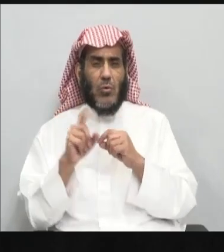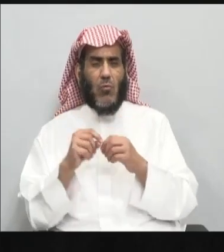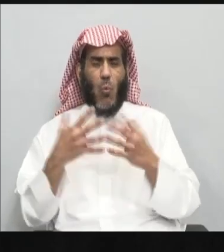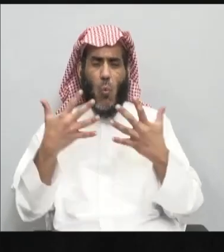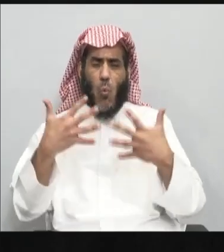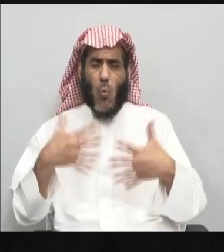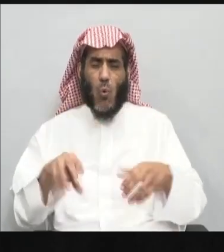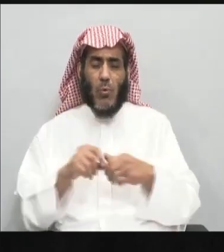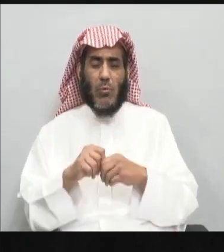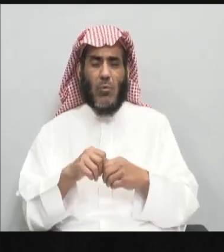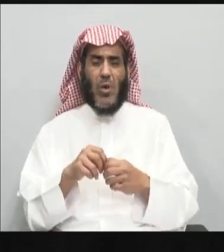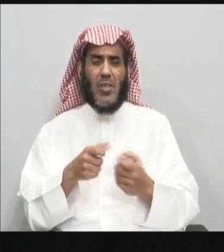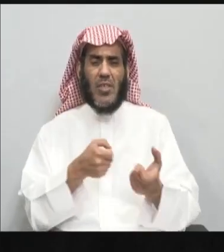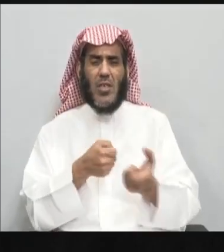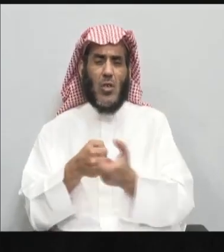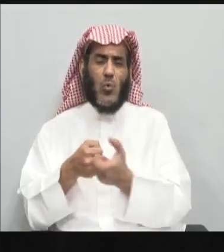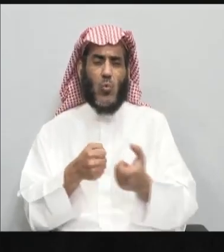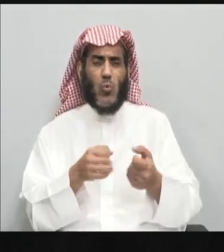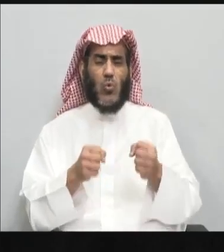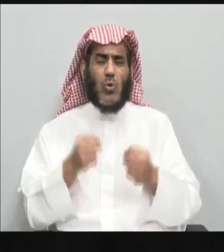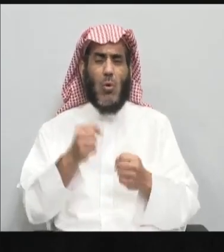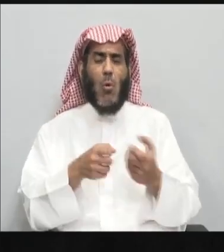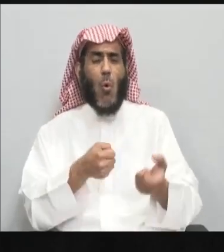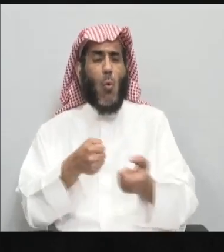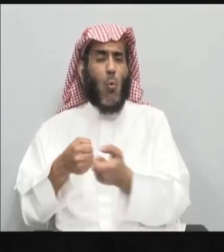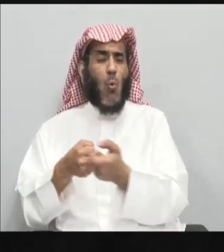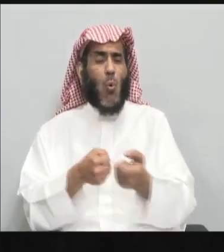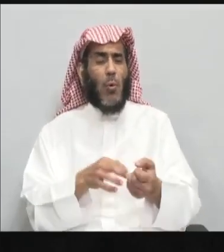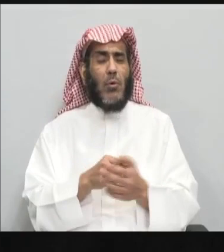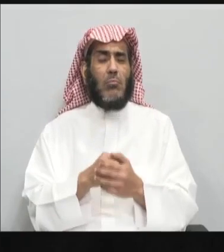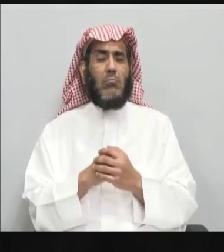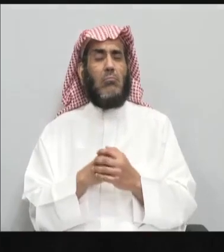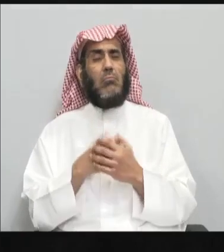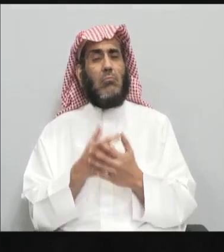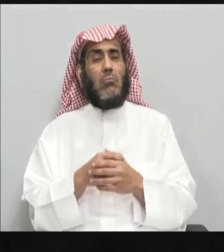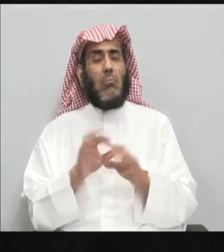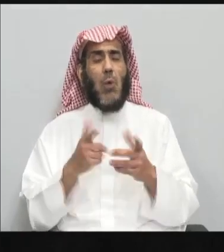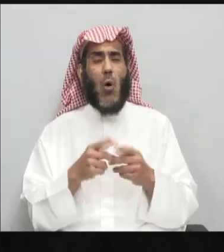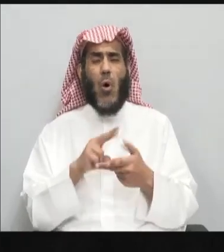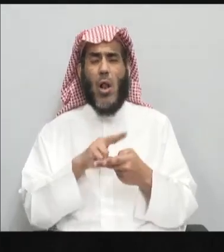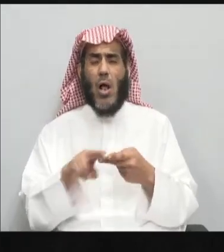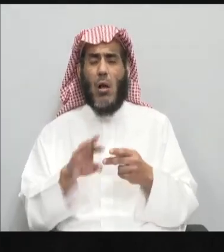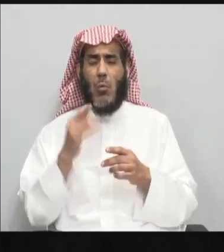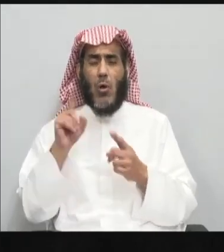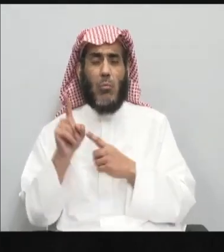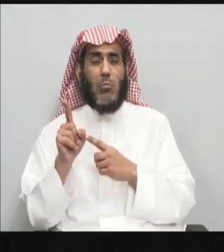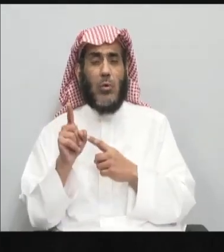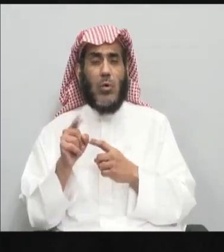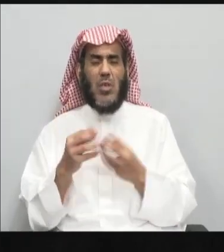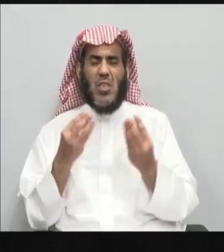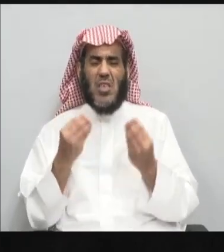الاسراف وهو غسل السيارات بالماء الجاري وبخرطوم الماء ما هو الحل برايكم